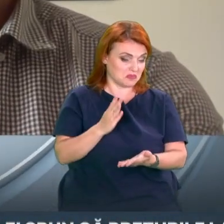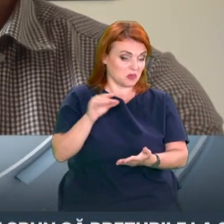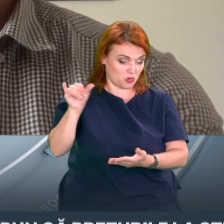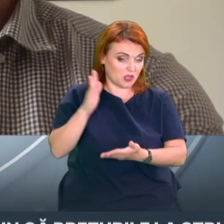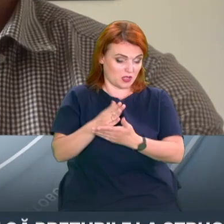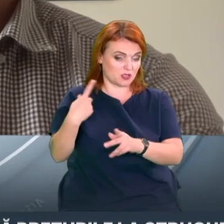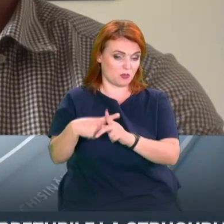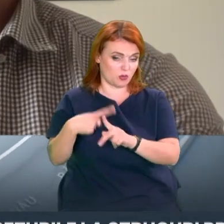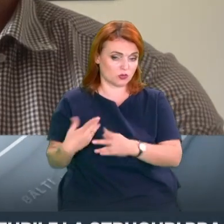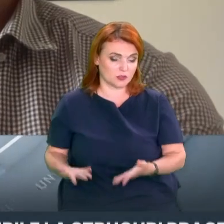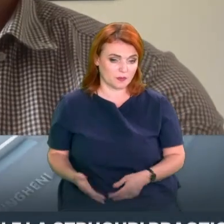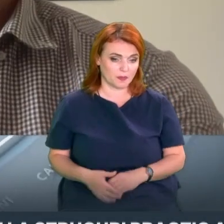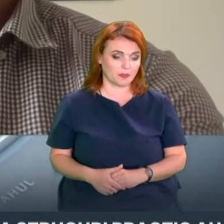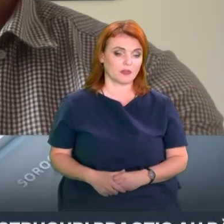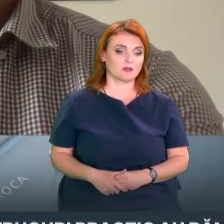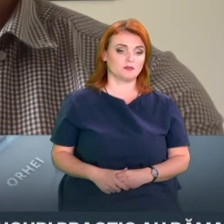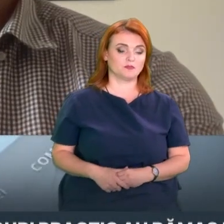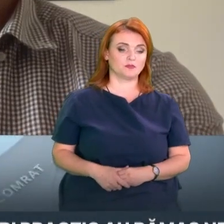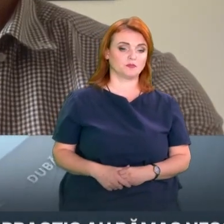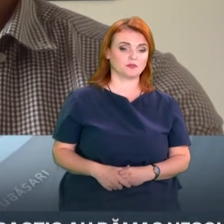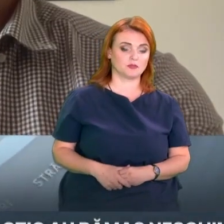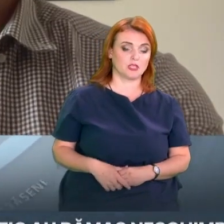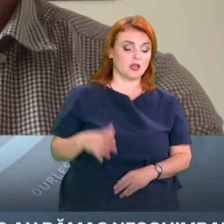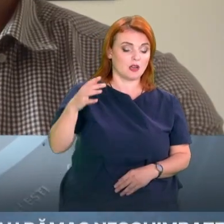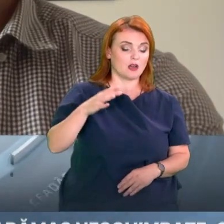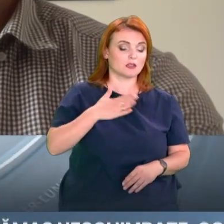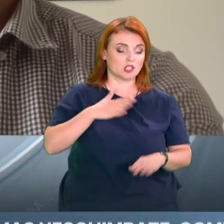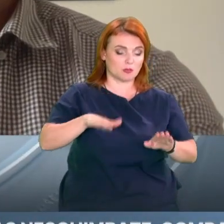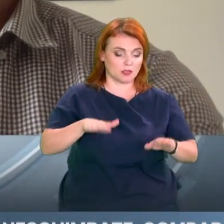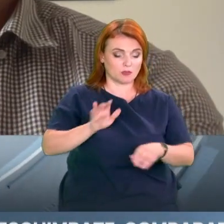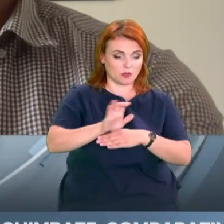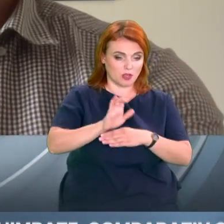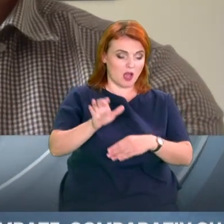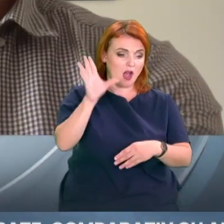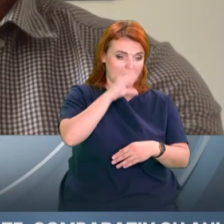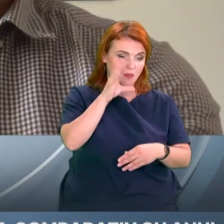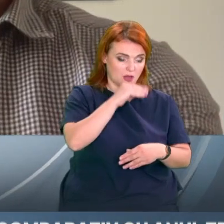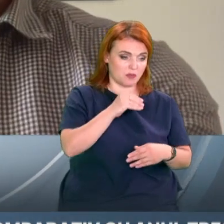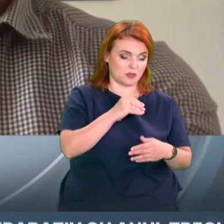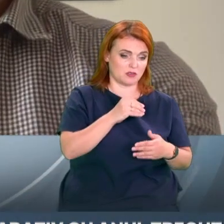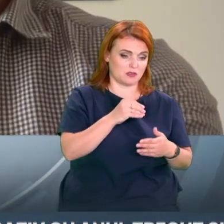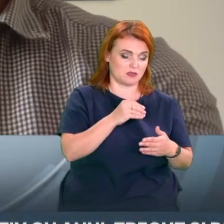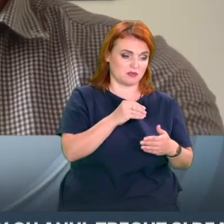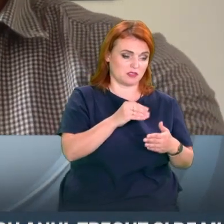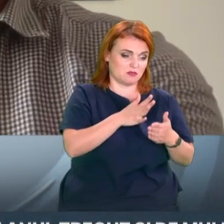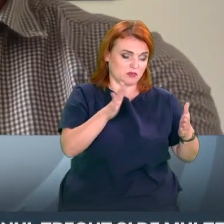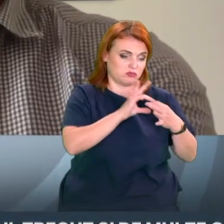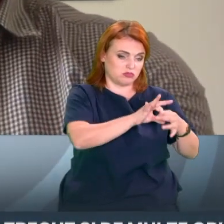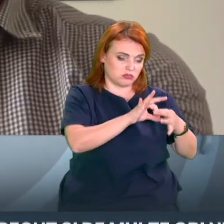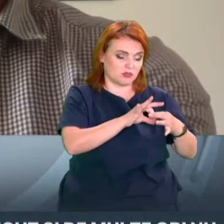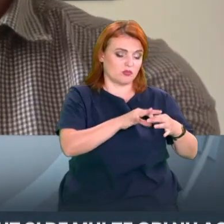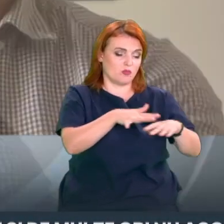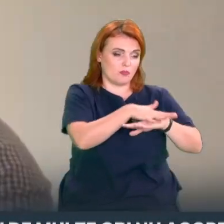se reorienteze și a făcut-o deja spre alte piețe de desfacere? Dacă ne referim la strugurii de